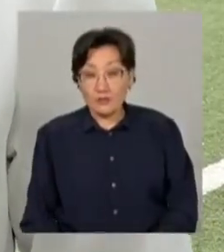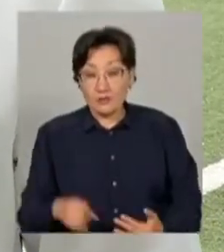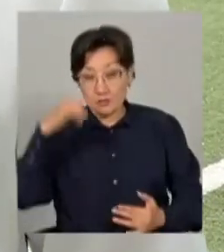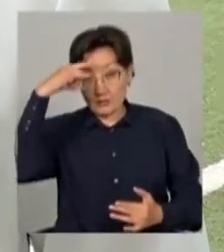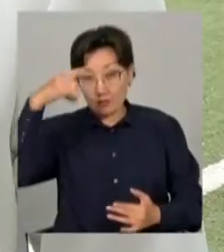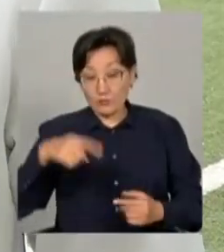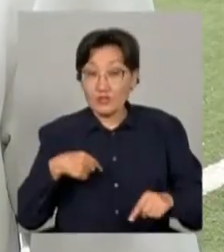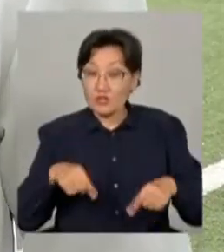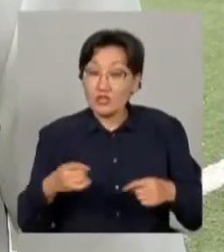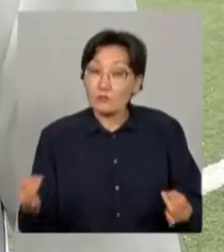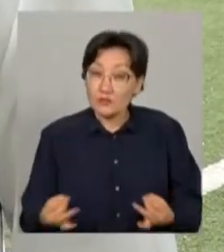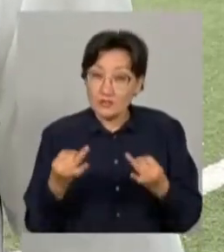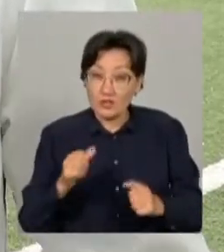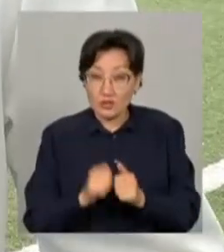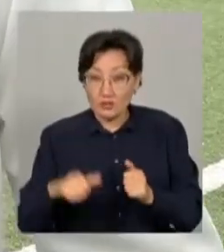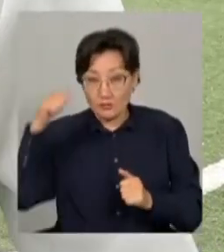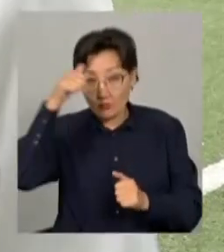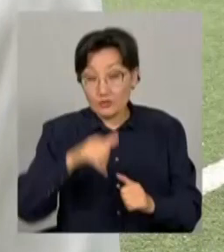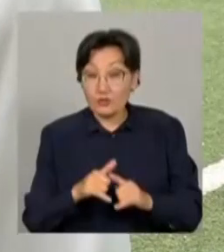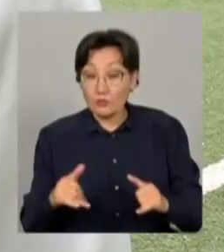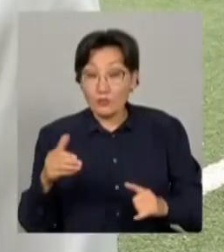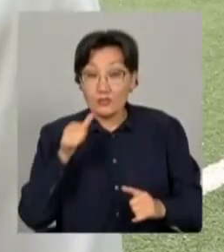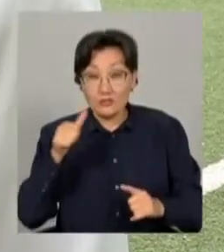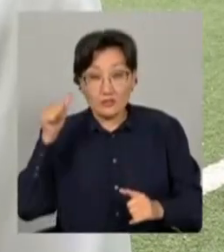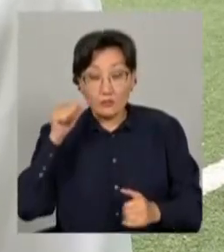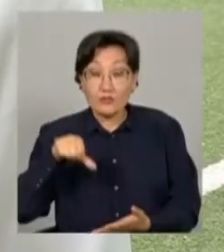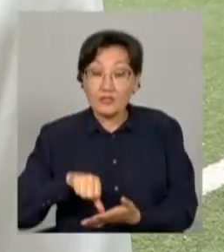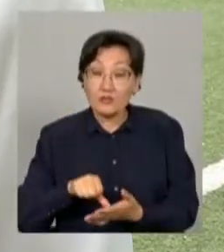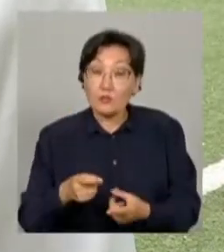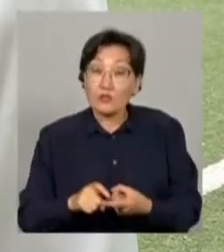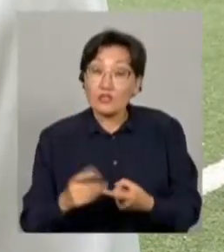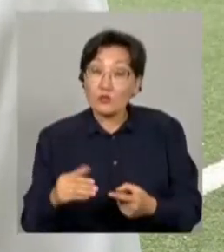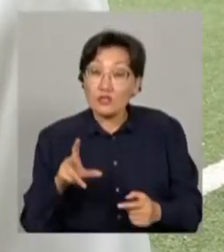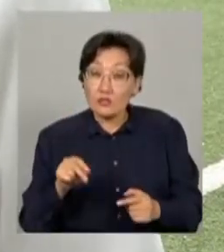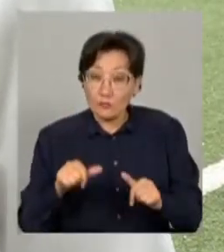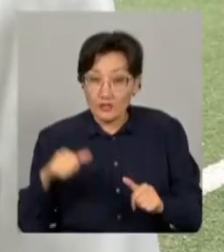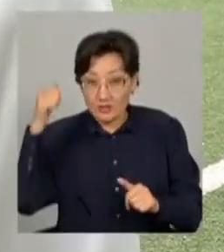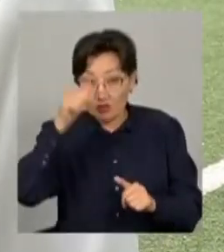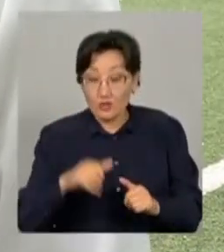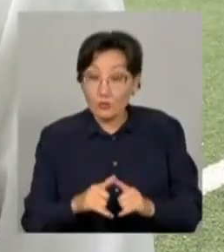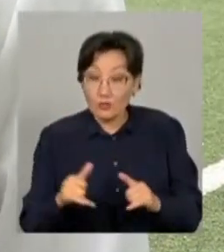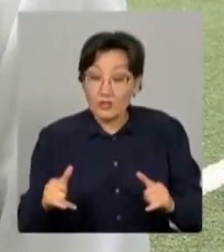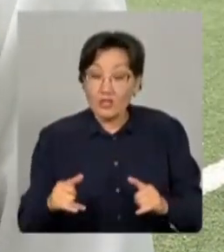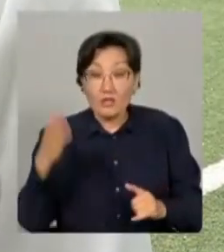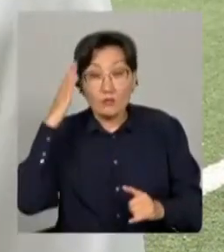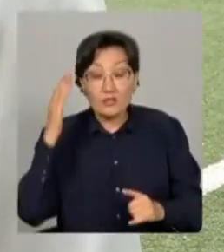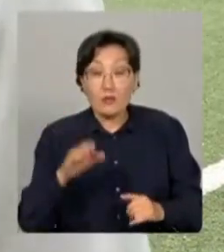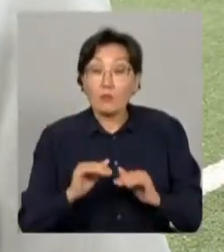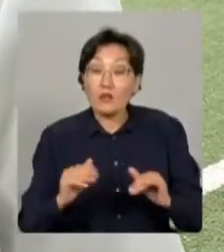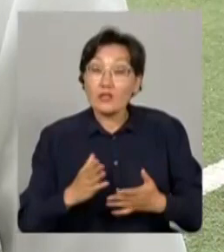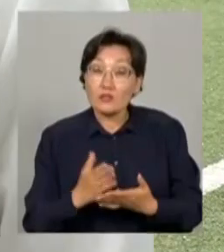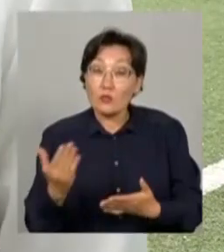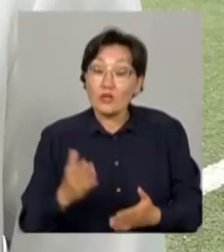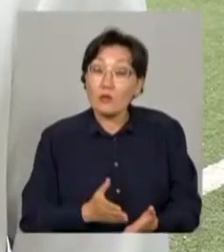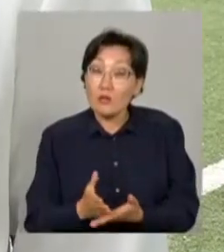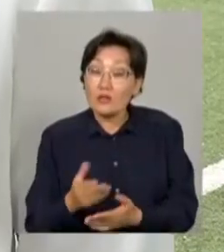Елімізде футболға деген қызығушылық жыл санап артып келеді. Өткен жылға қатысушыларға қарағанда олардың саны биыл екі есе көп. Дарынды балалар бар, тек оларға